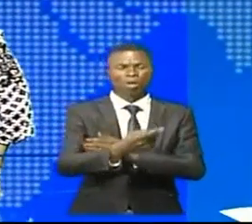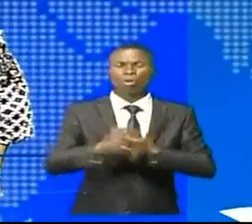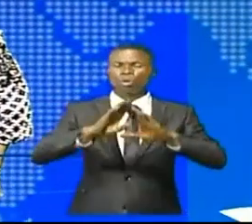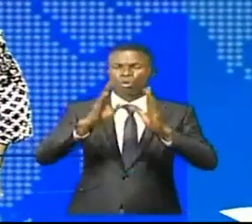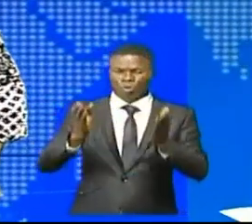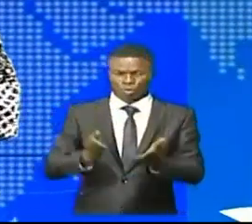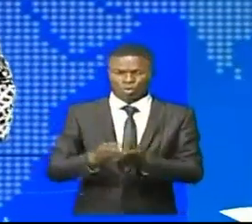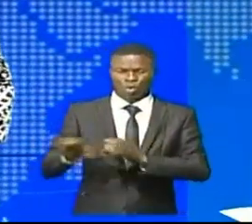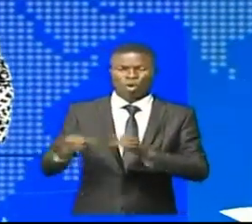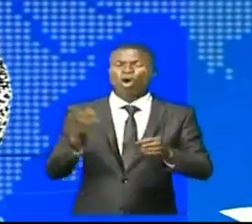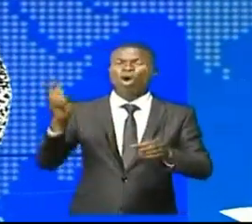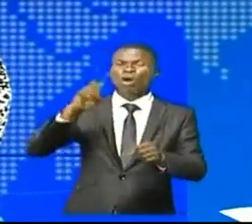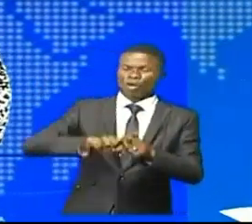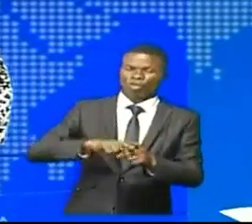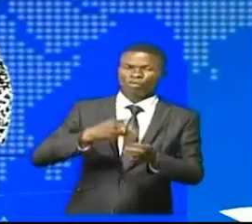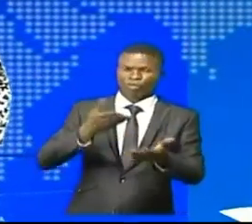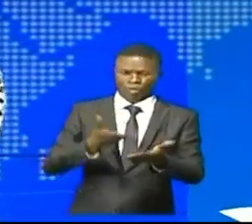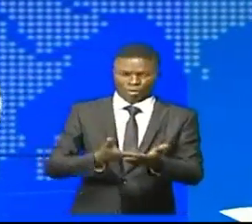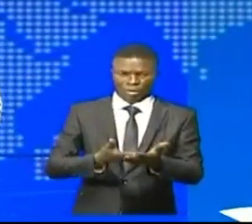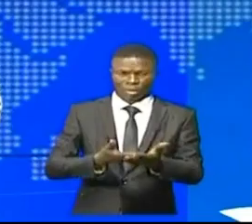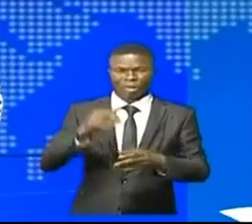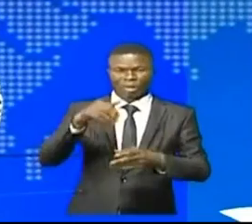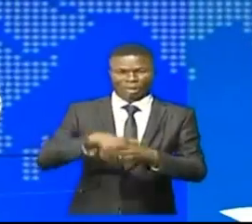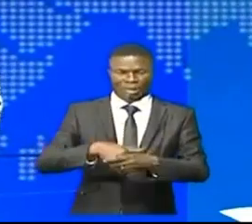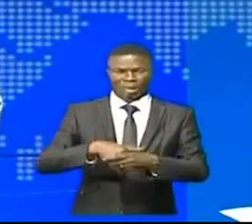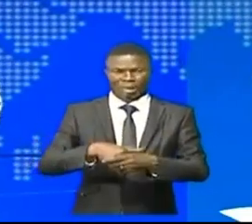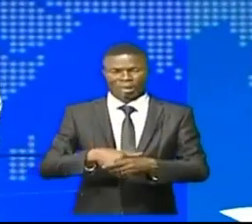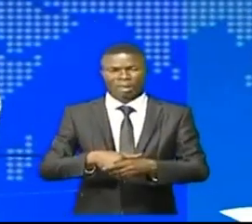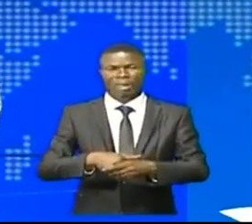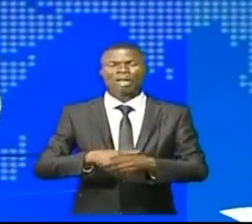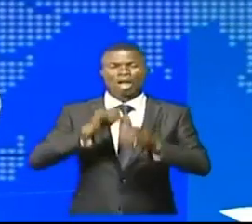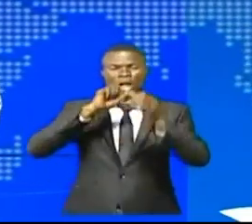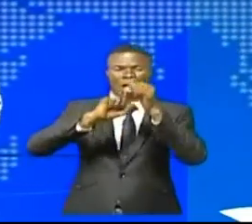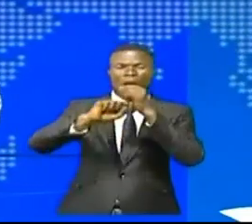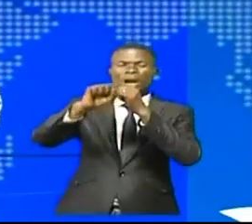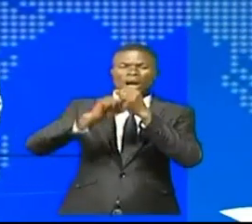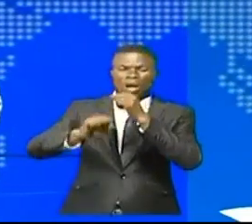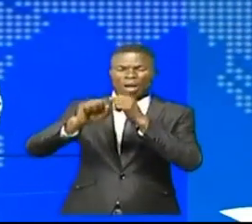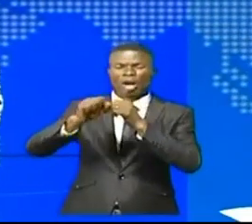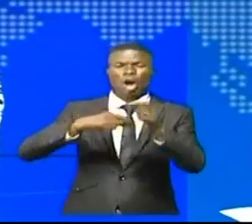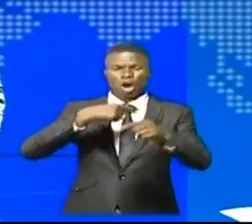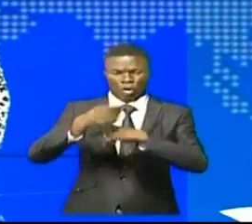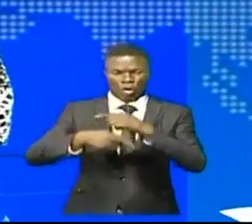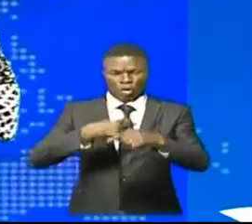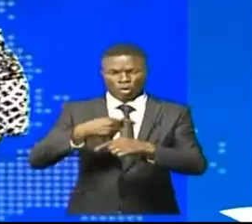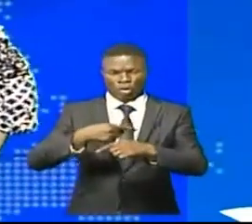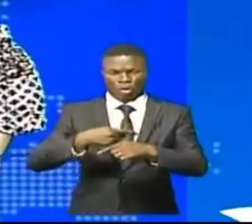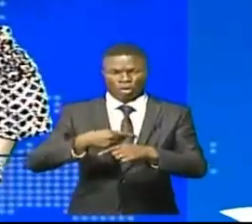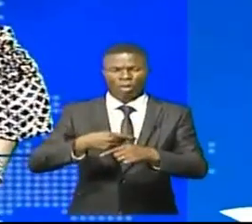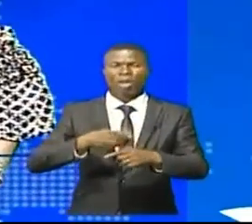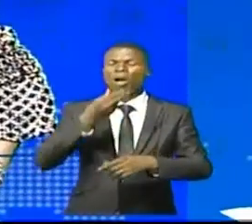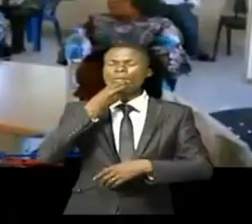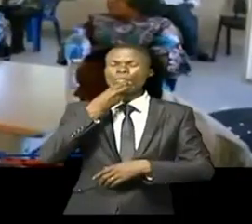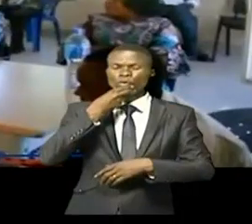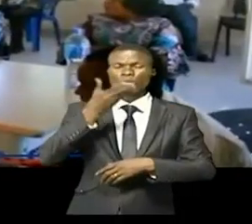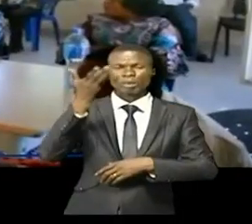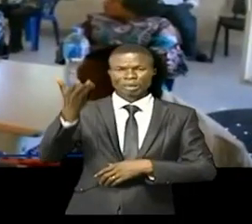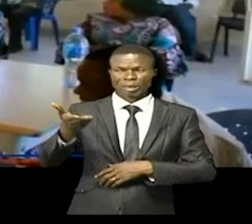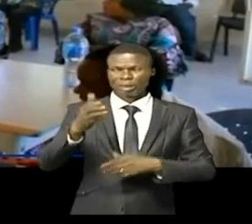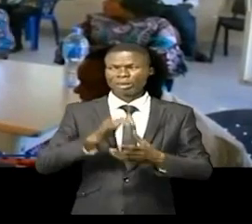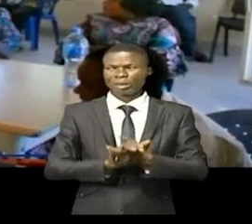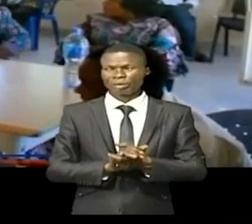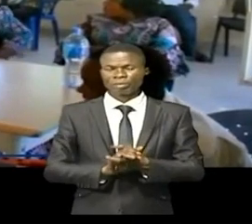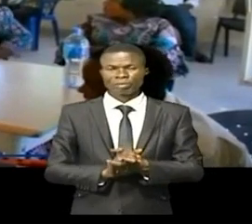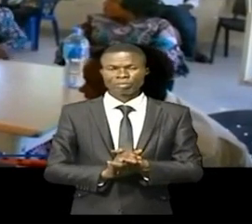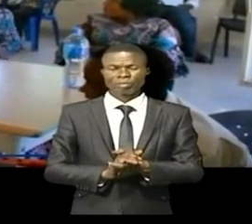tout acte de violence. C'était au cours d'une campagne lancée à Mbujimayi. Lundi 28